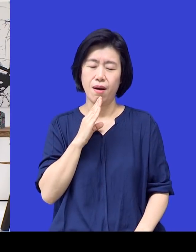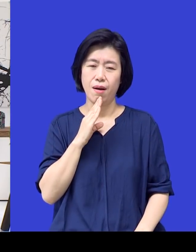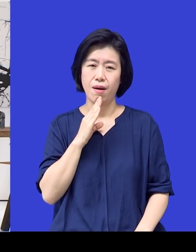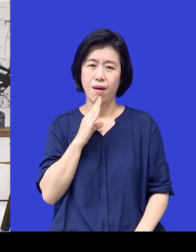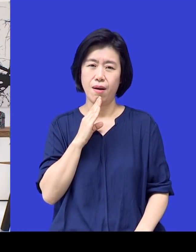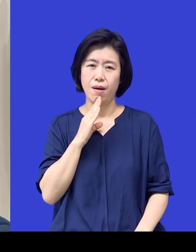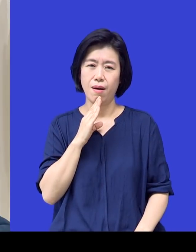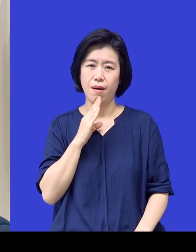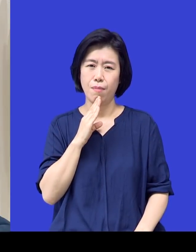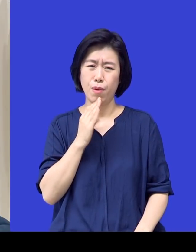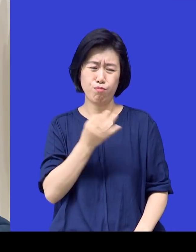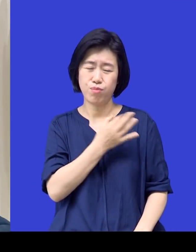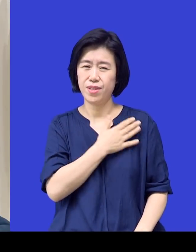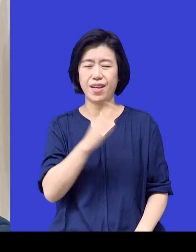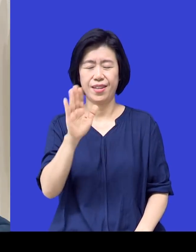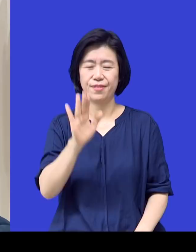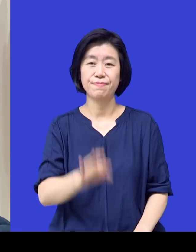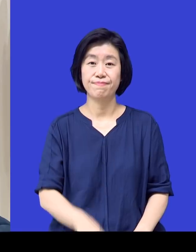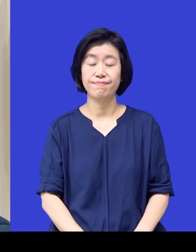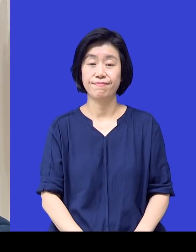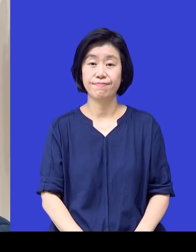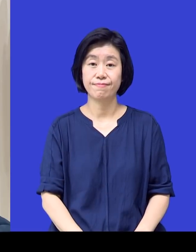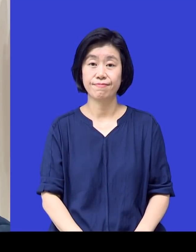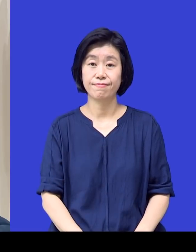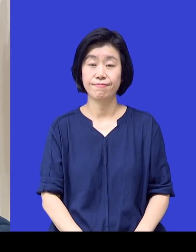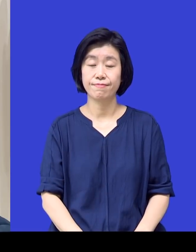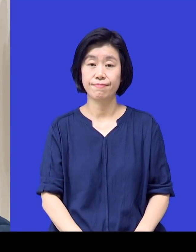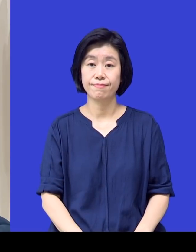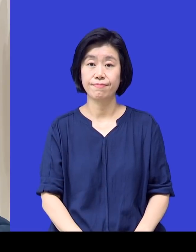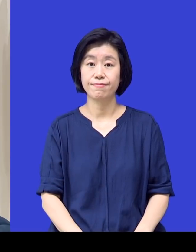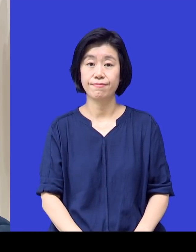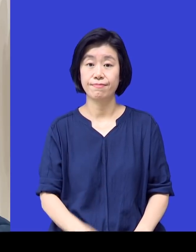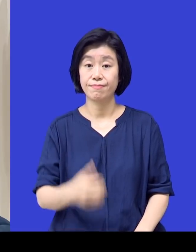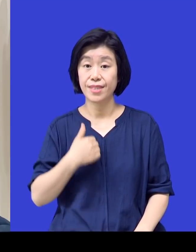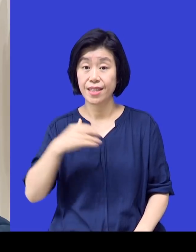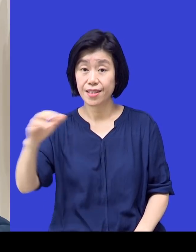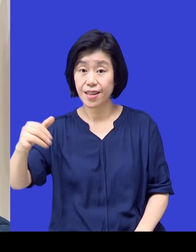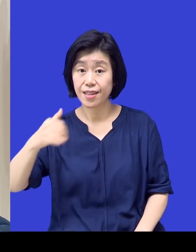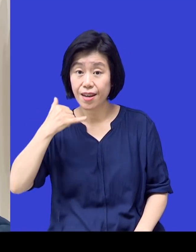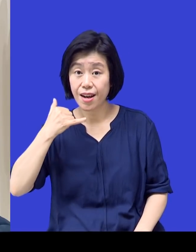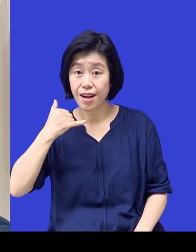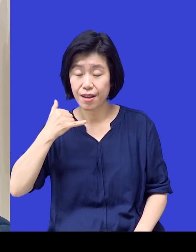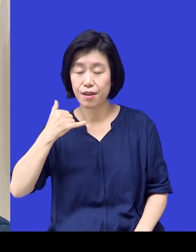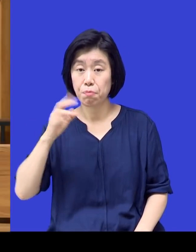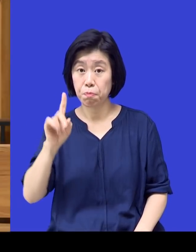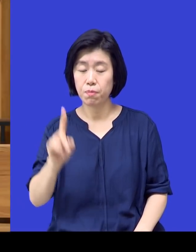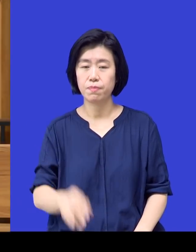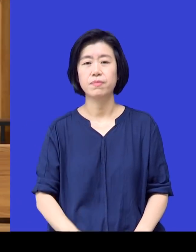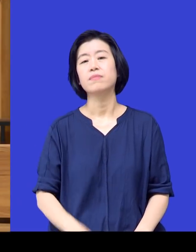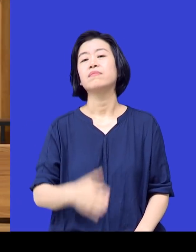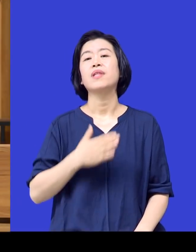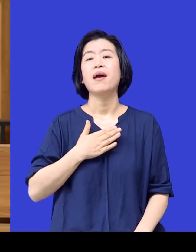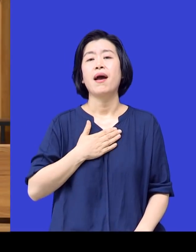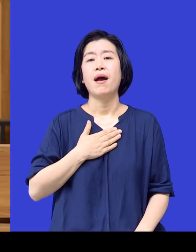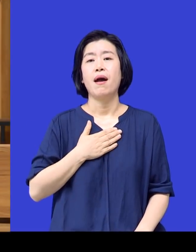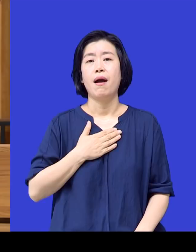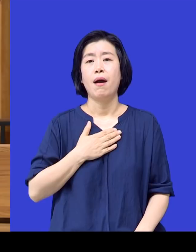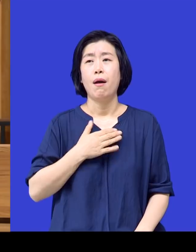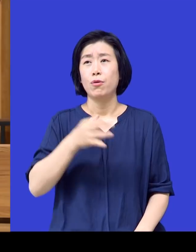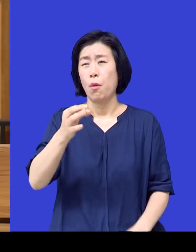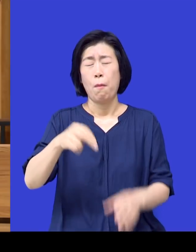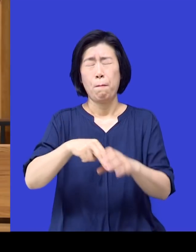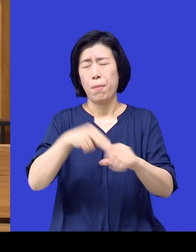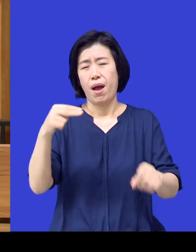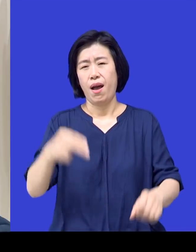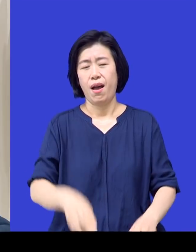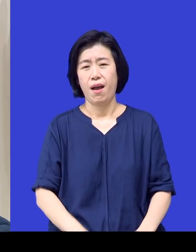그러니까 이런 전화를 저희는 많이 받았어요. 예. 저는 깡통 통장을 가진 사장입니다. 예. 그래서